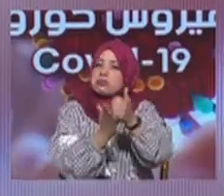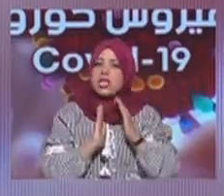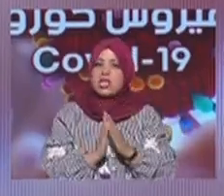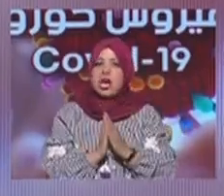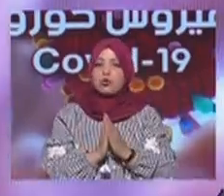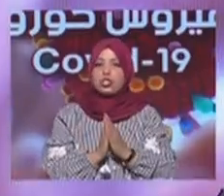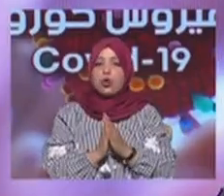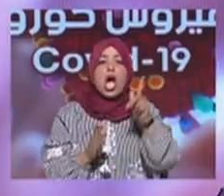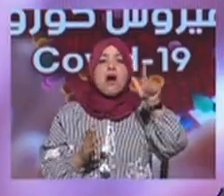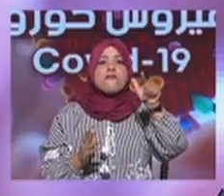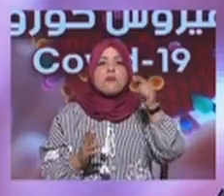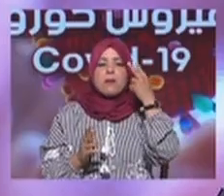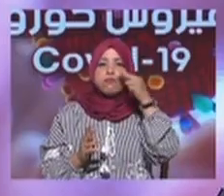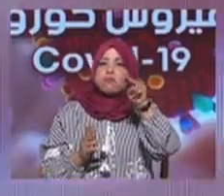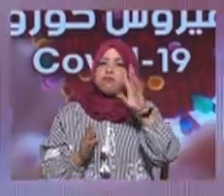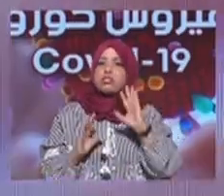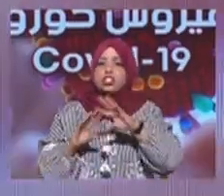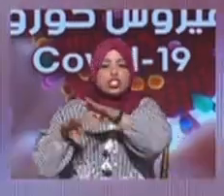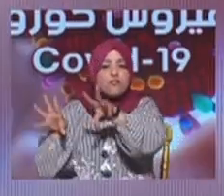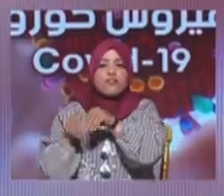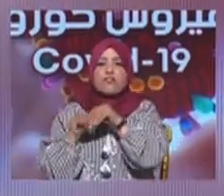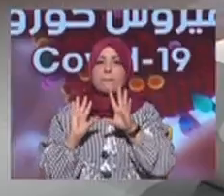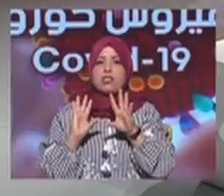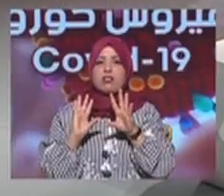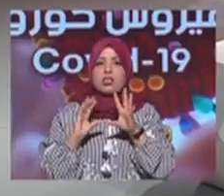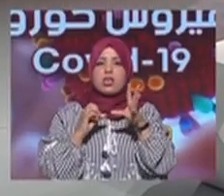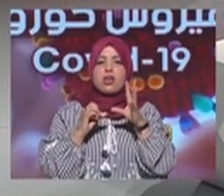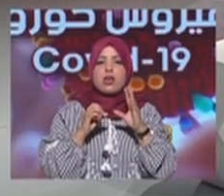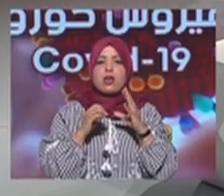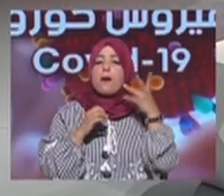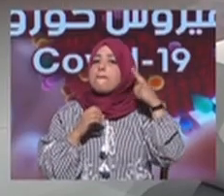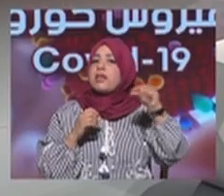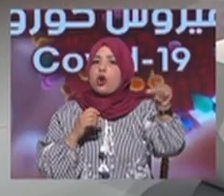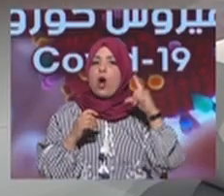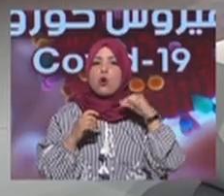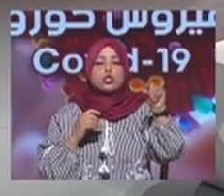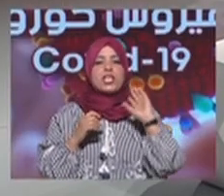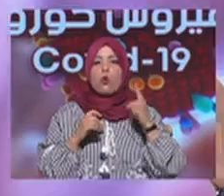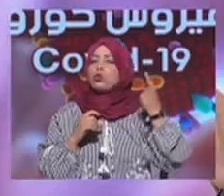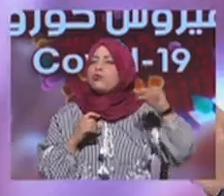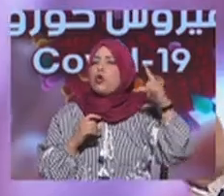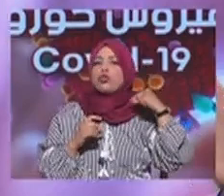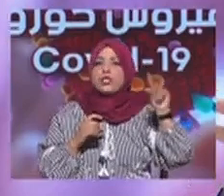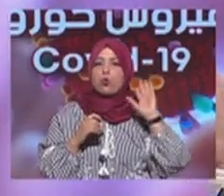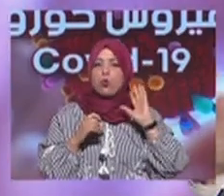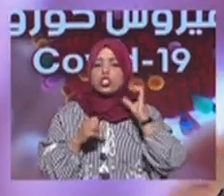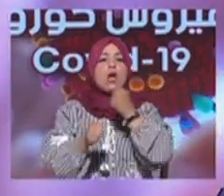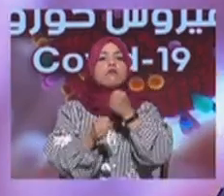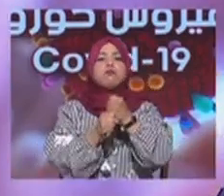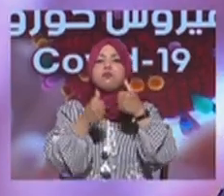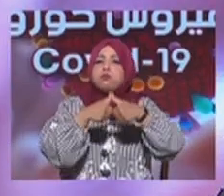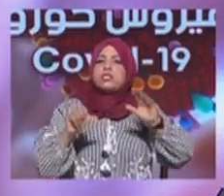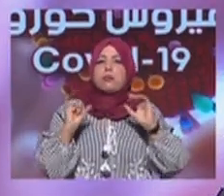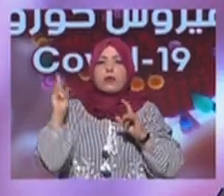شافش عائلته ما همش قاعدين معناتها دكتوره باش نرجع لك حتى نواصل اللي كنا فيه الطبيعه اللي تحكي اكيد